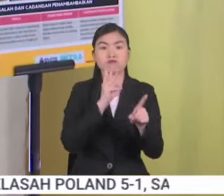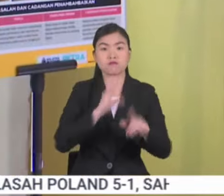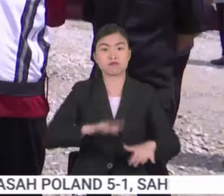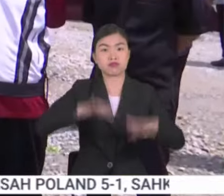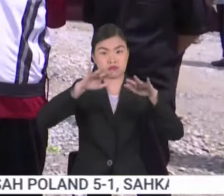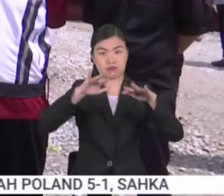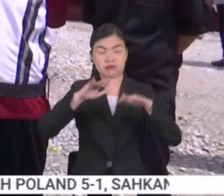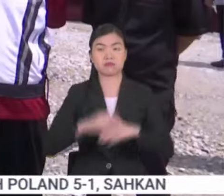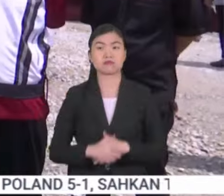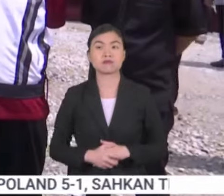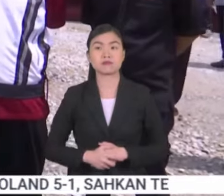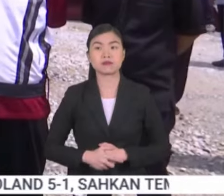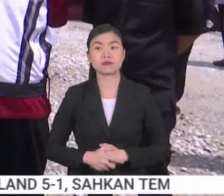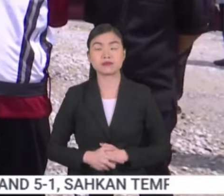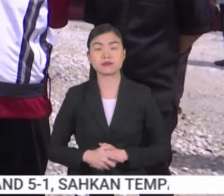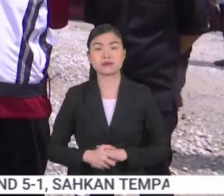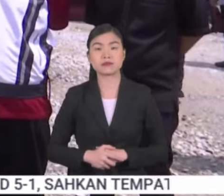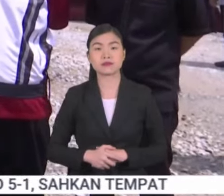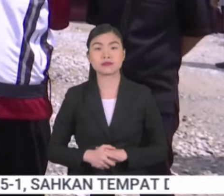Ashikin Abdul Halim, RTM.